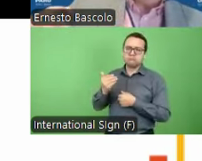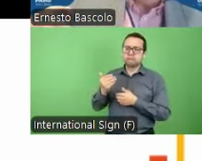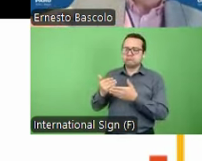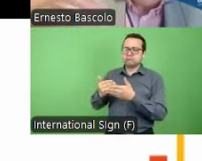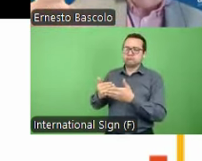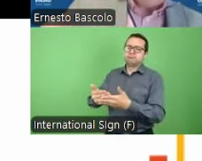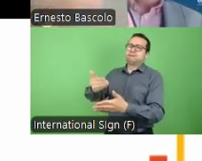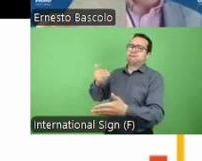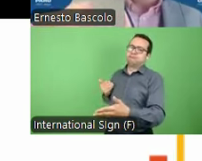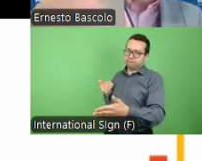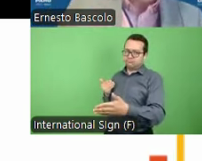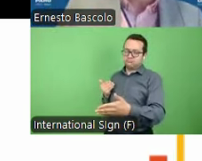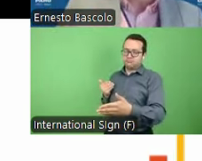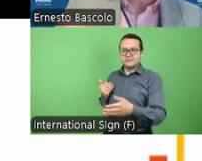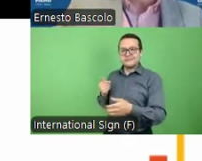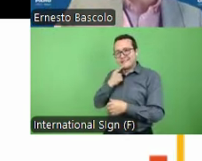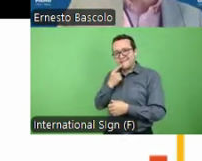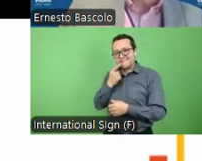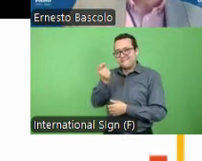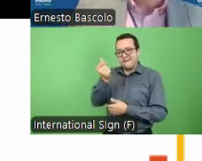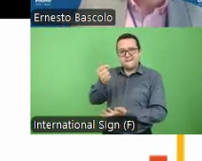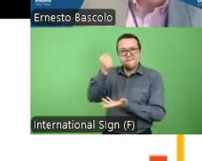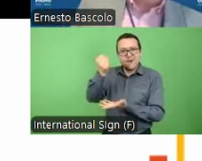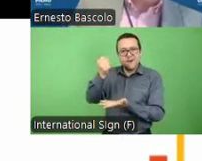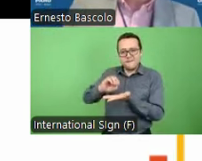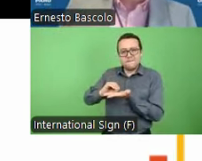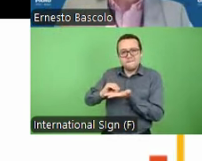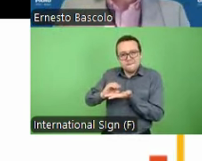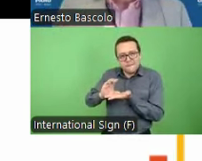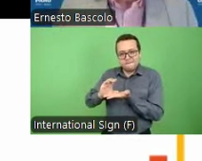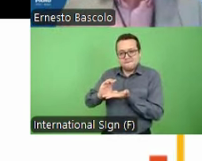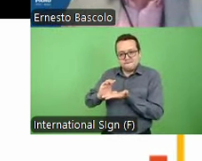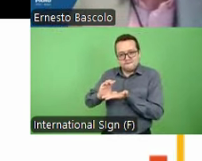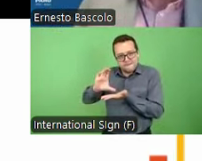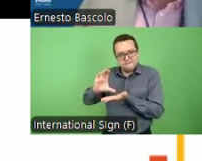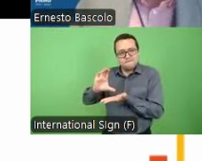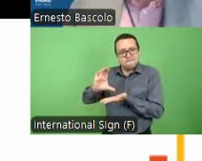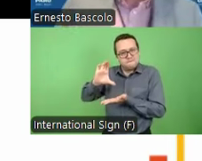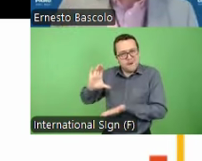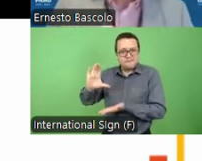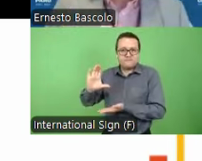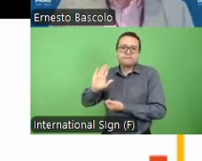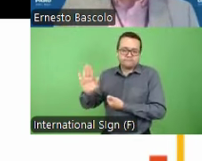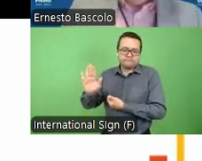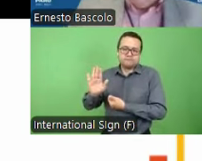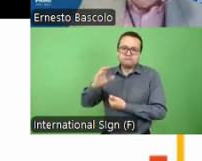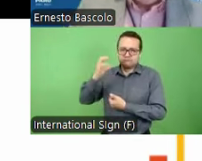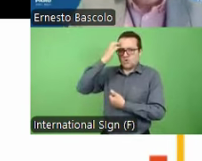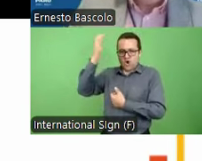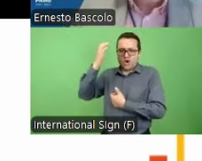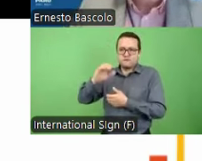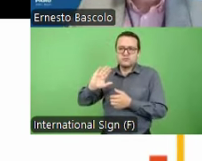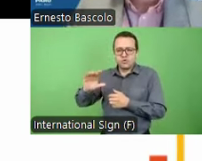dernières années financiamiento y par especialmente del rapport à financiamiento l'augmentation du público. financement et Cuando me surtout le refiero financement public. a estos Et quand desafíos, on tenemos parle de que